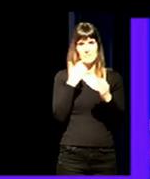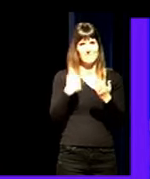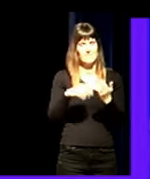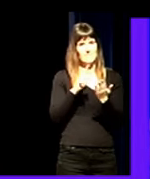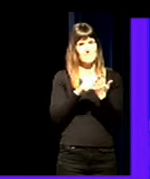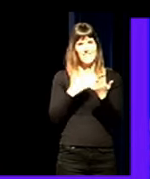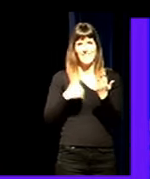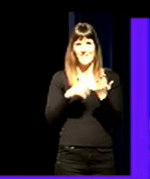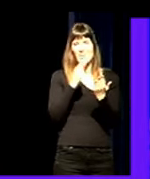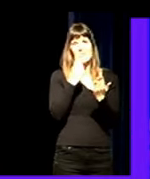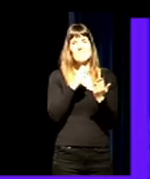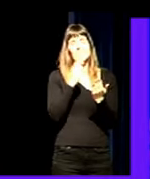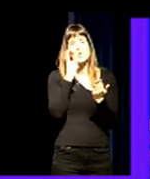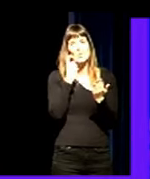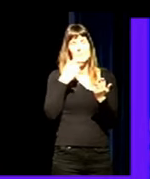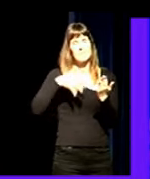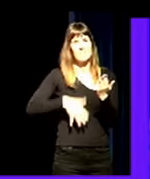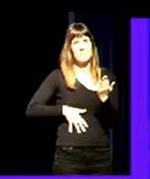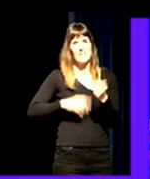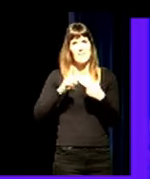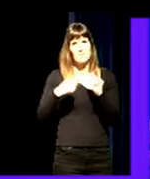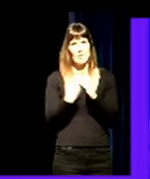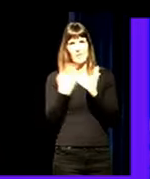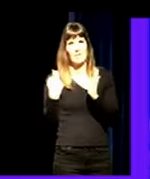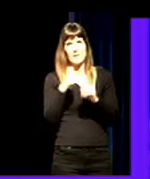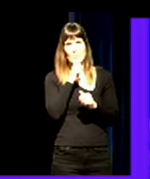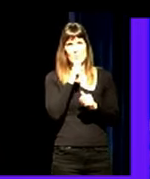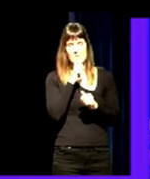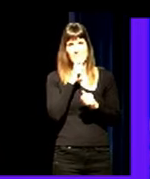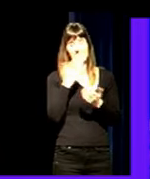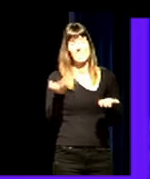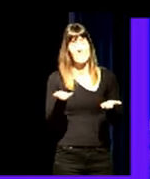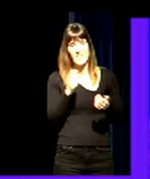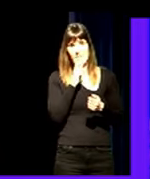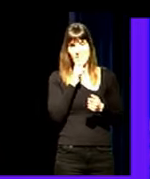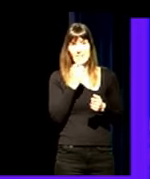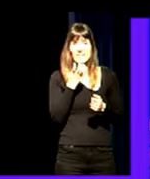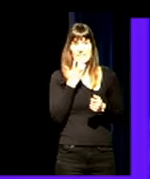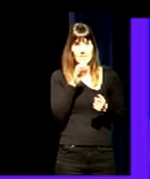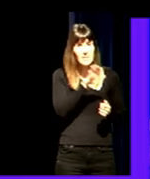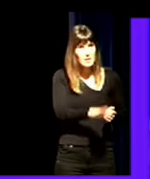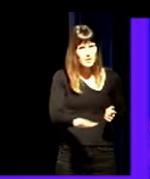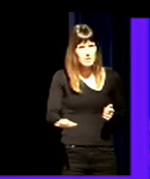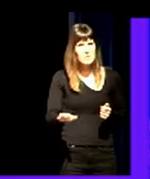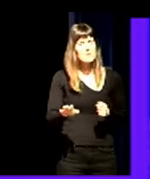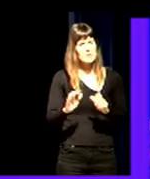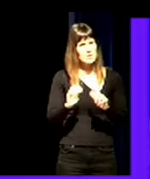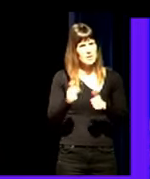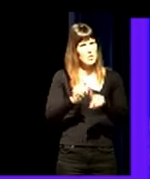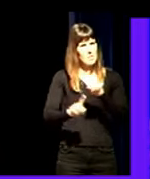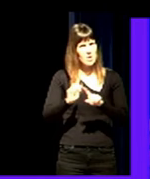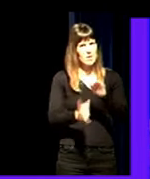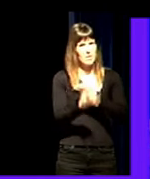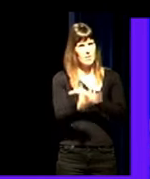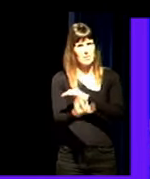hori. Eta hemen, batez ere txikietan, zer botatako arazoak gertatu egin dira. Baina gertatzen diren